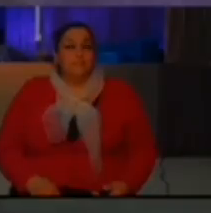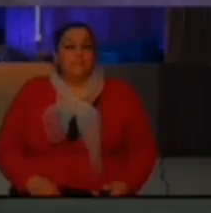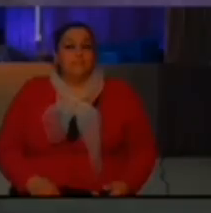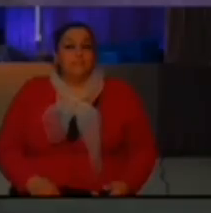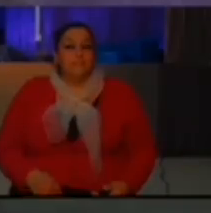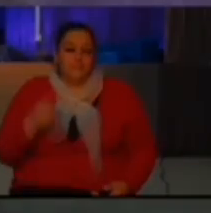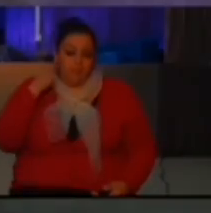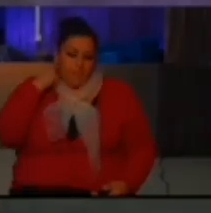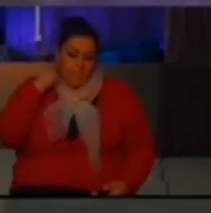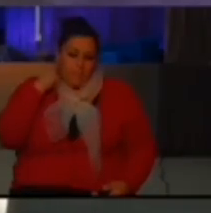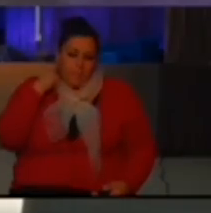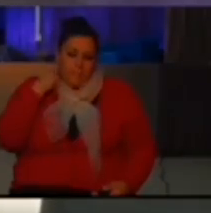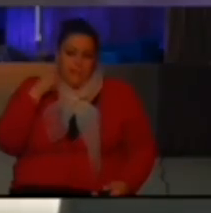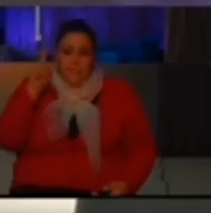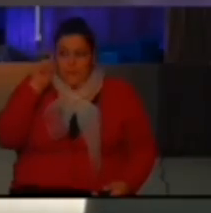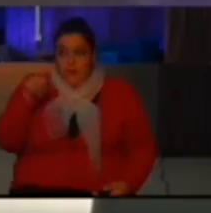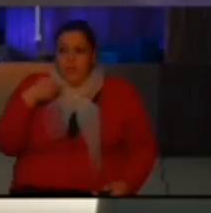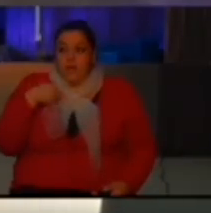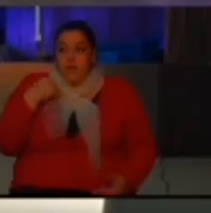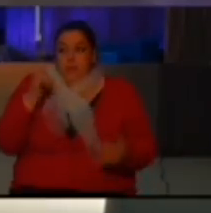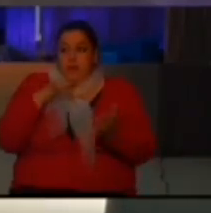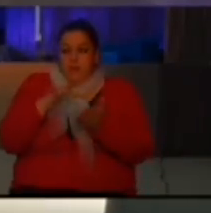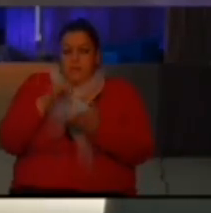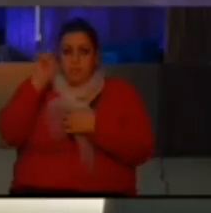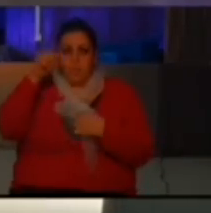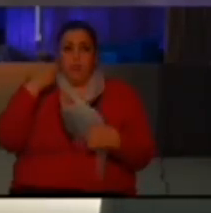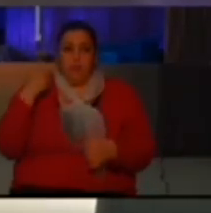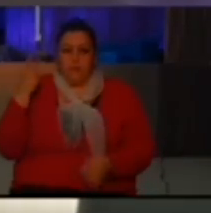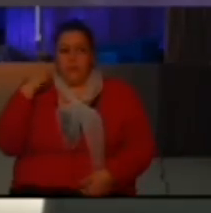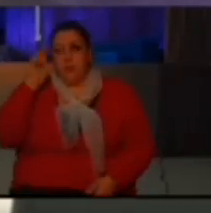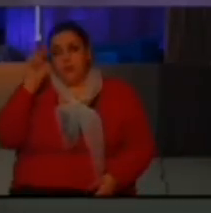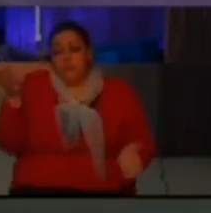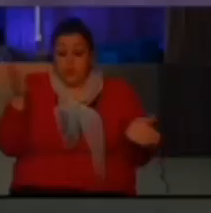ովքեր գիտեն, ես Յարոսլավլ քաղաքում եմ ծառայում հիմա տիրոջ առաջնորդությամբ,